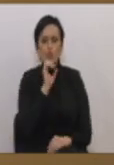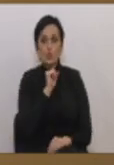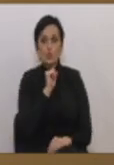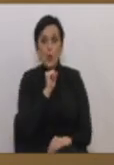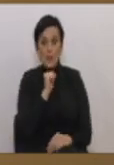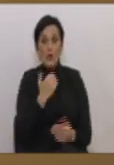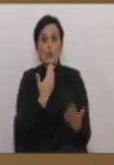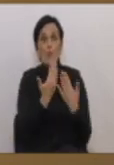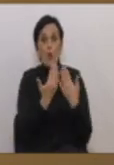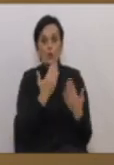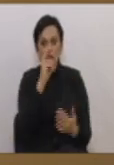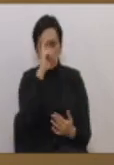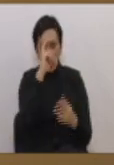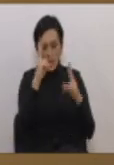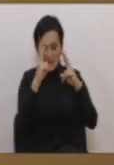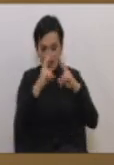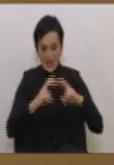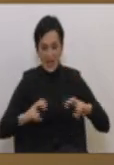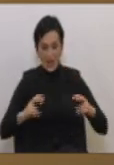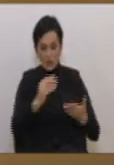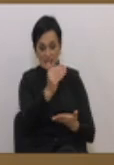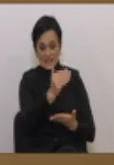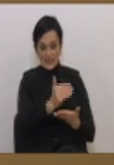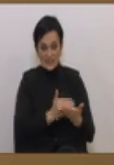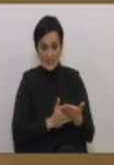მოუწოდებ ხელისუფლებას გადახედოს ეს სია და